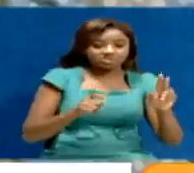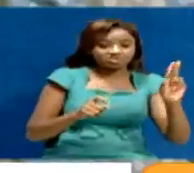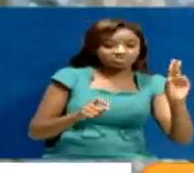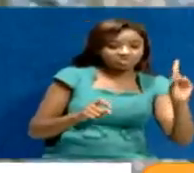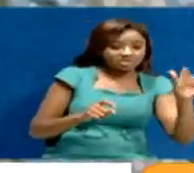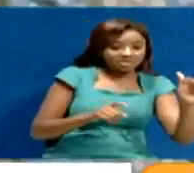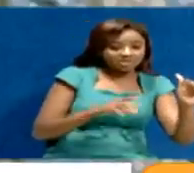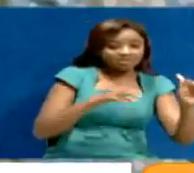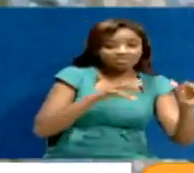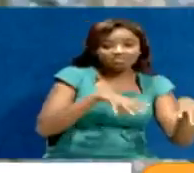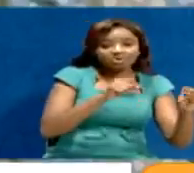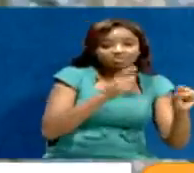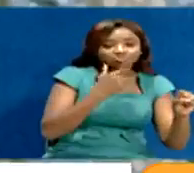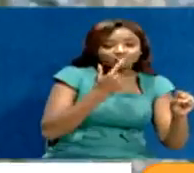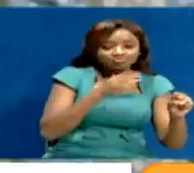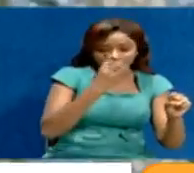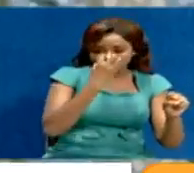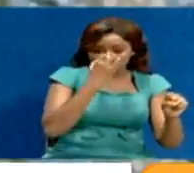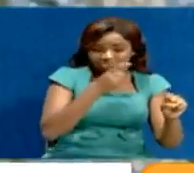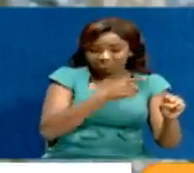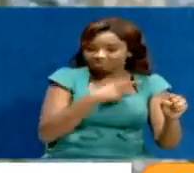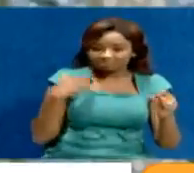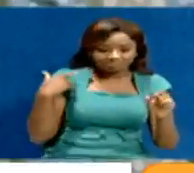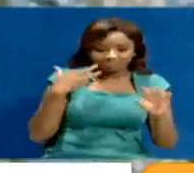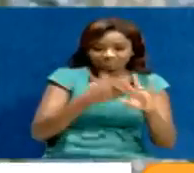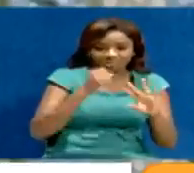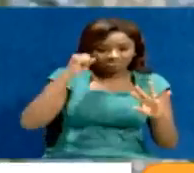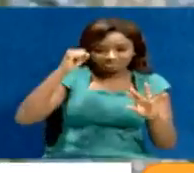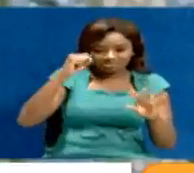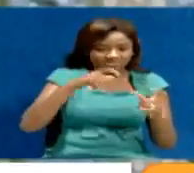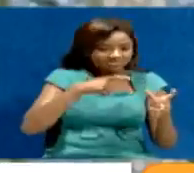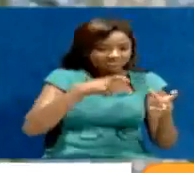kinahusishwa na naibu rais William Ruto ambaye amekuwa akikabiliwa kisiasa na chama cha Jubilee.